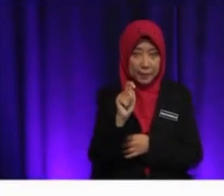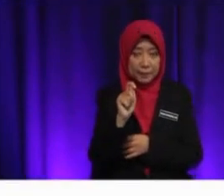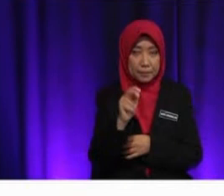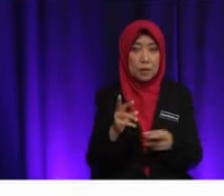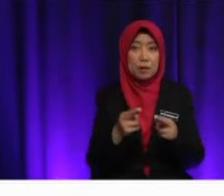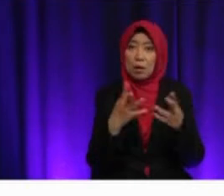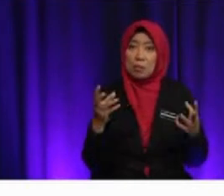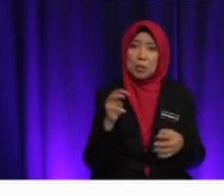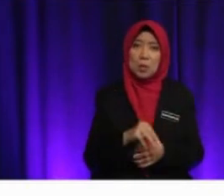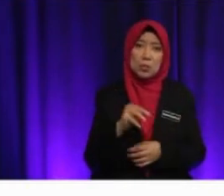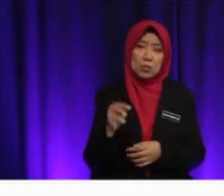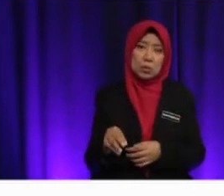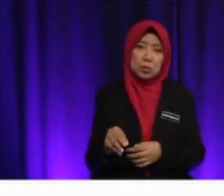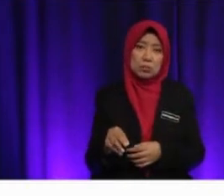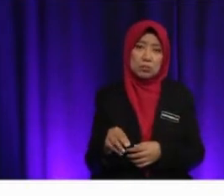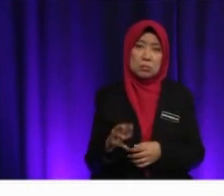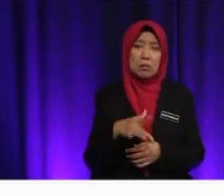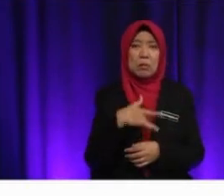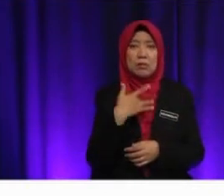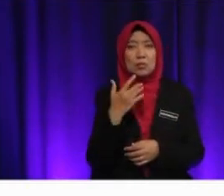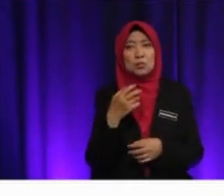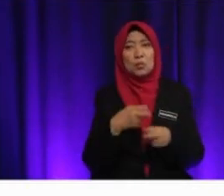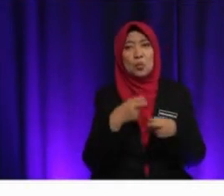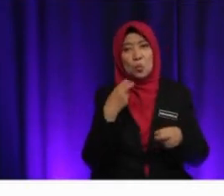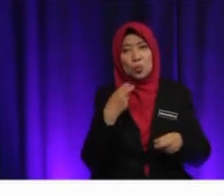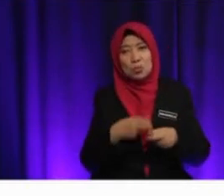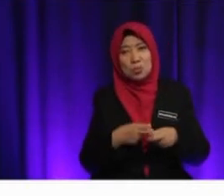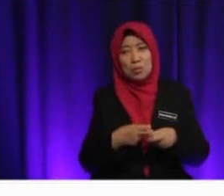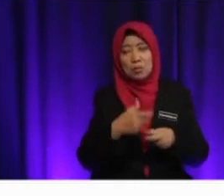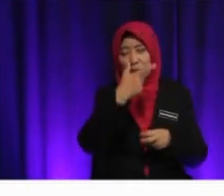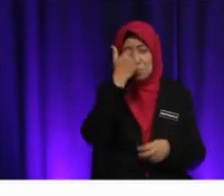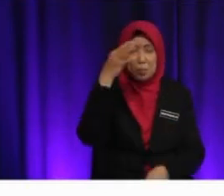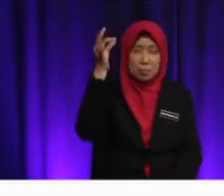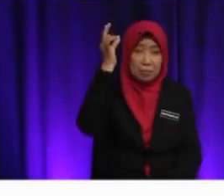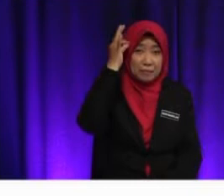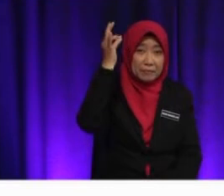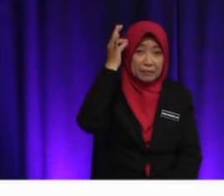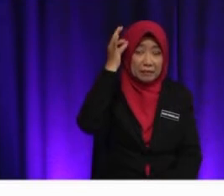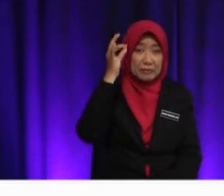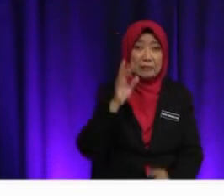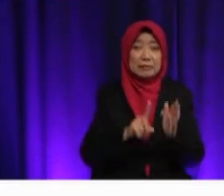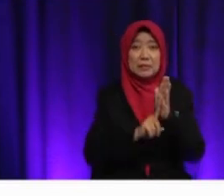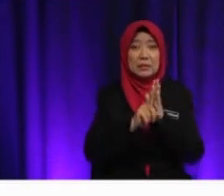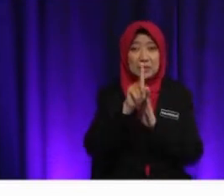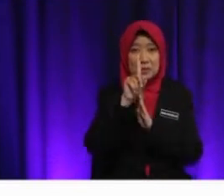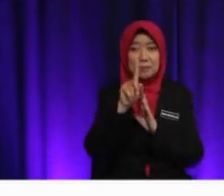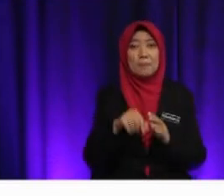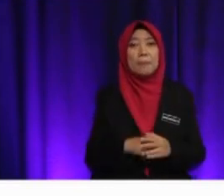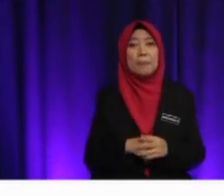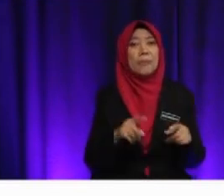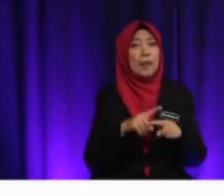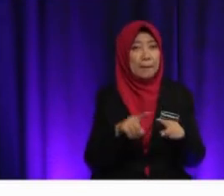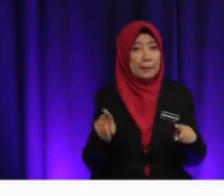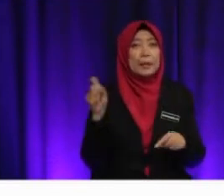ramai murid-murid kata ni, Kim, soalan kebat ni susah lah, Ustaz. Kemahiran berfikir aras tinggi. Tapi kita nak tanya